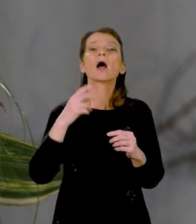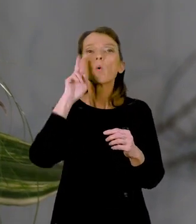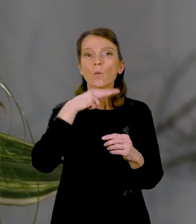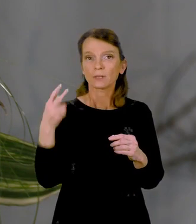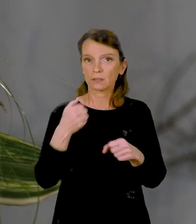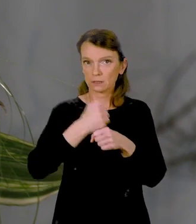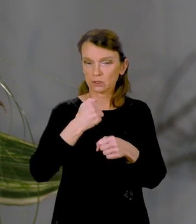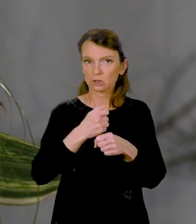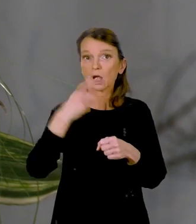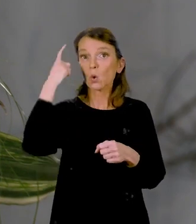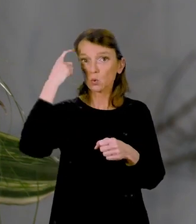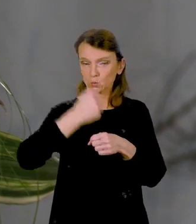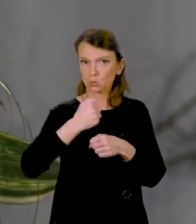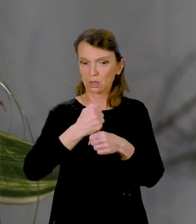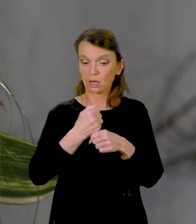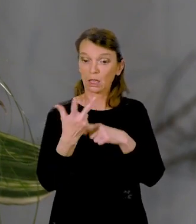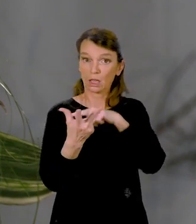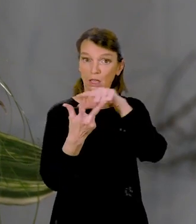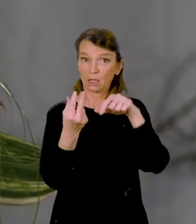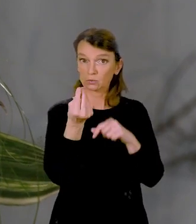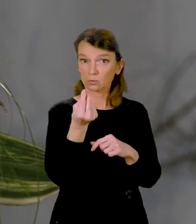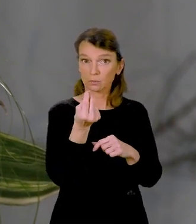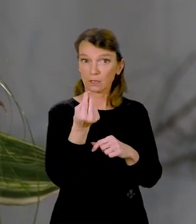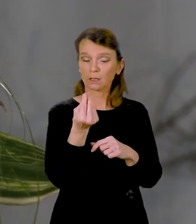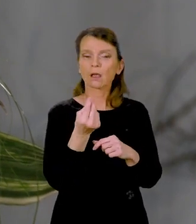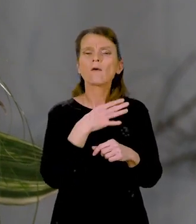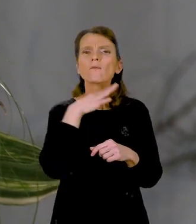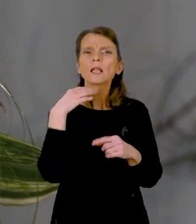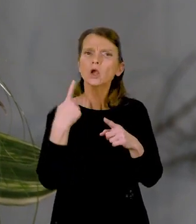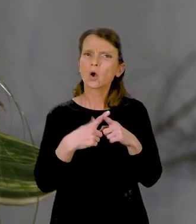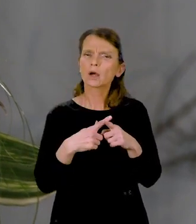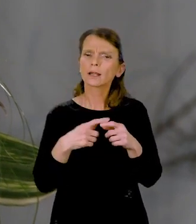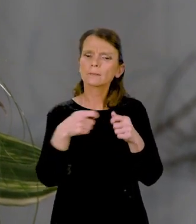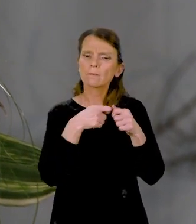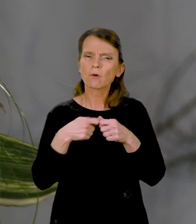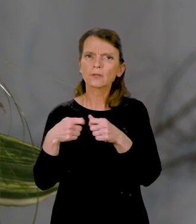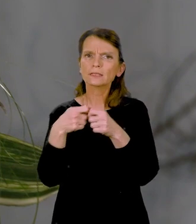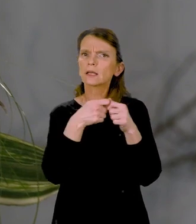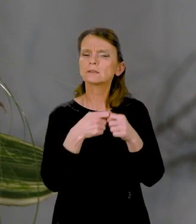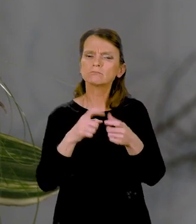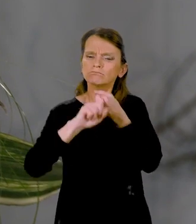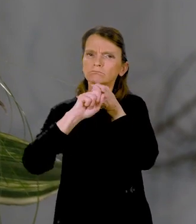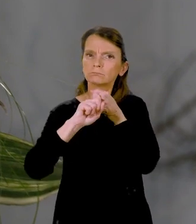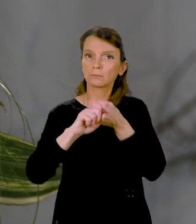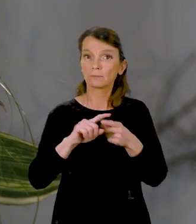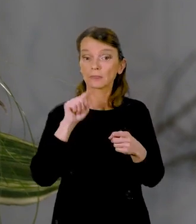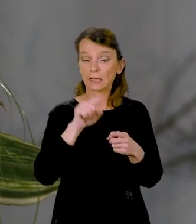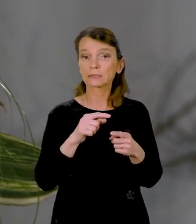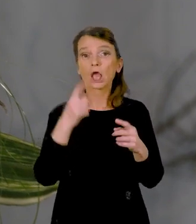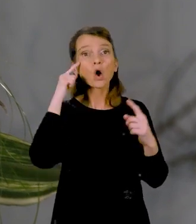ker se prav ta trojica, mnogokrat nerazružljivo povezana, osredotoča na tisto, kar